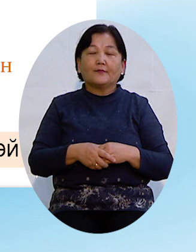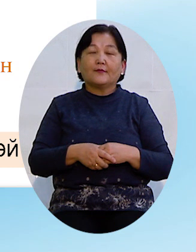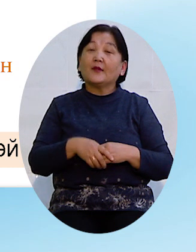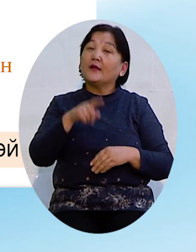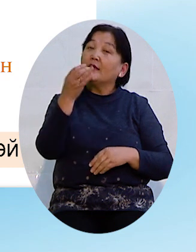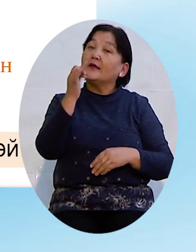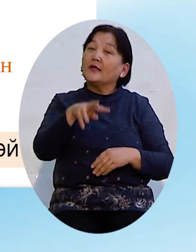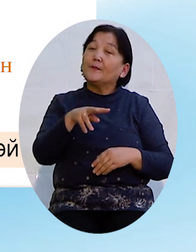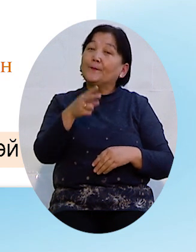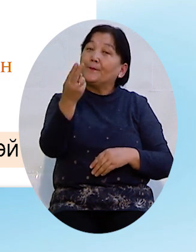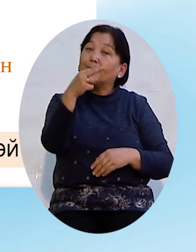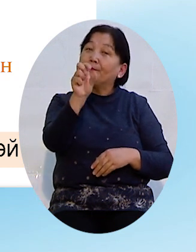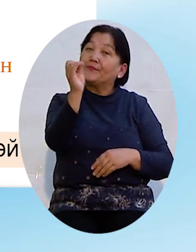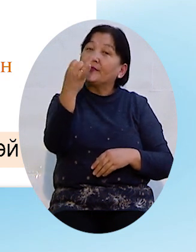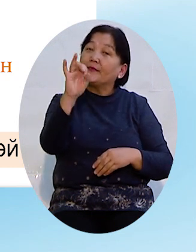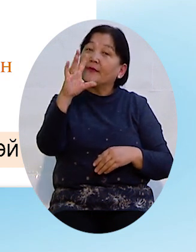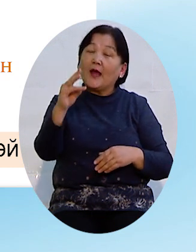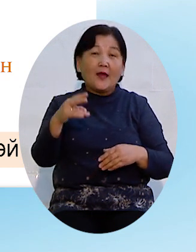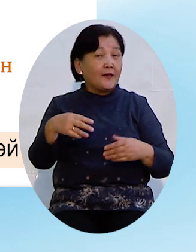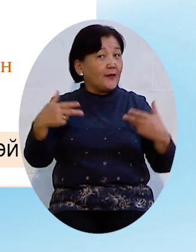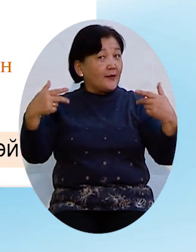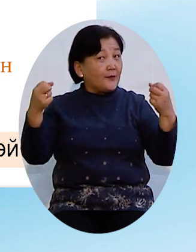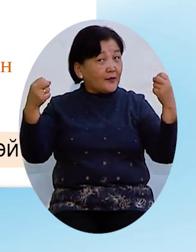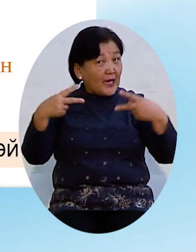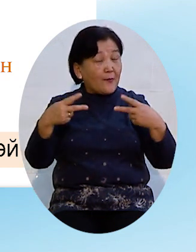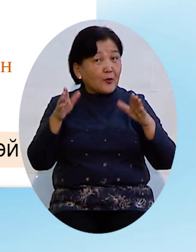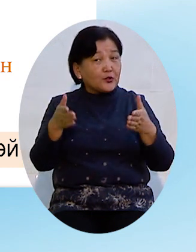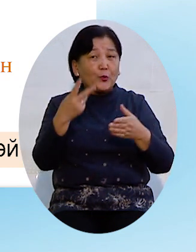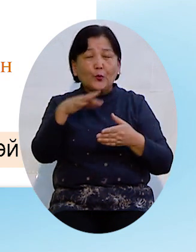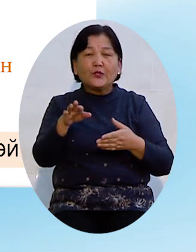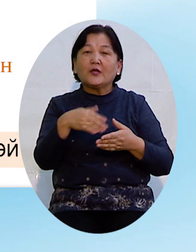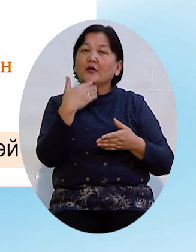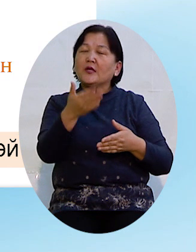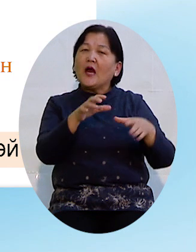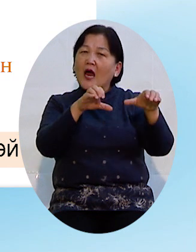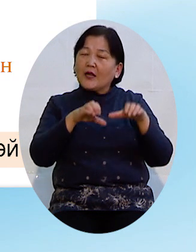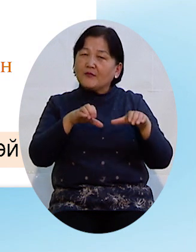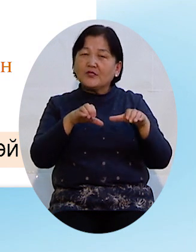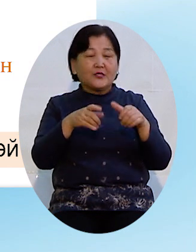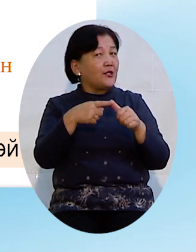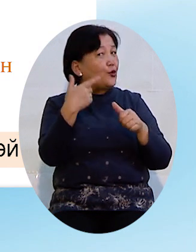үйд та нар юу гэж хэлцээр илэрхийлэн гаргамаар байна хүүхдүүд ээ?